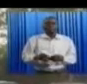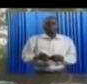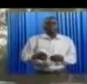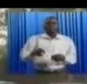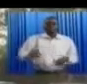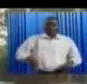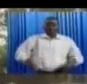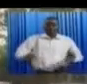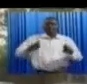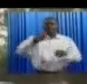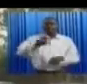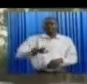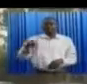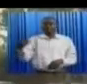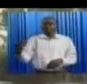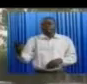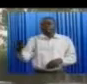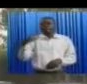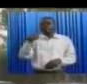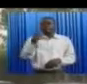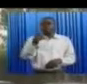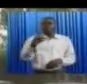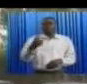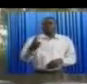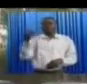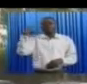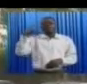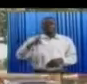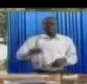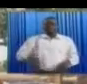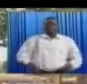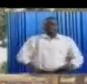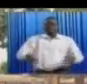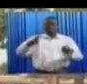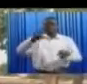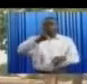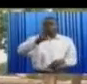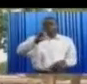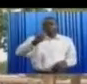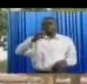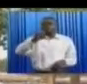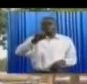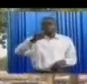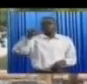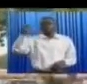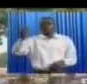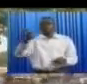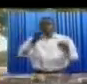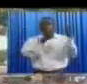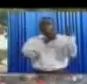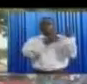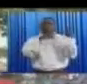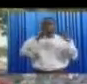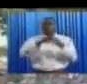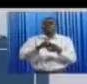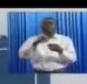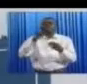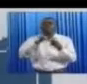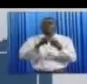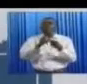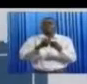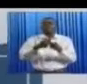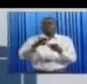La rue 232 allant du quai Rayes Bogo à l'avenue Bassawarga dans le premier arrondissement porte désormais le nom rue Emi